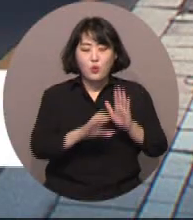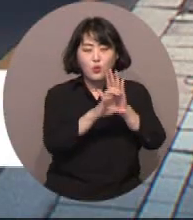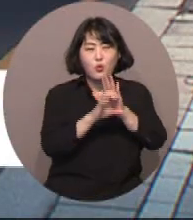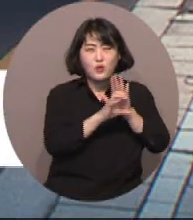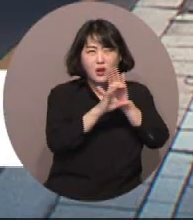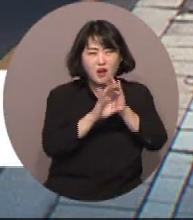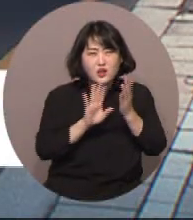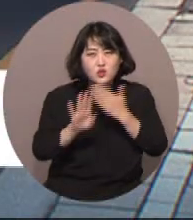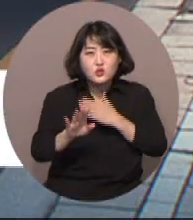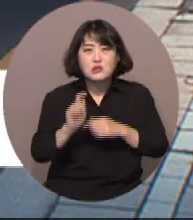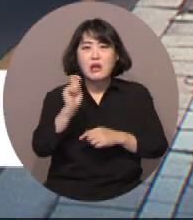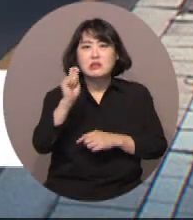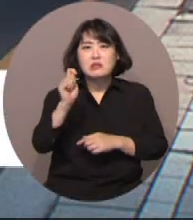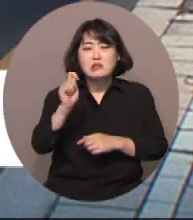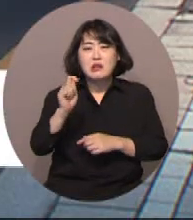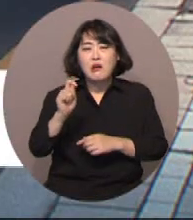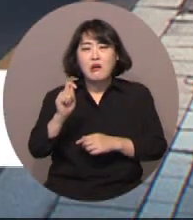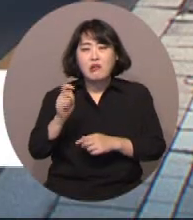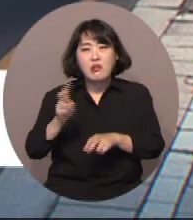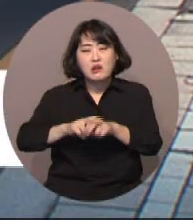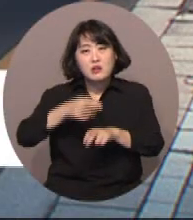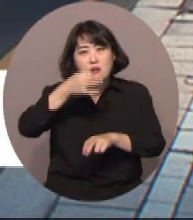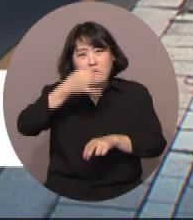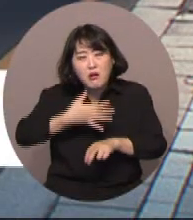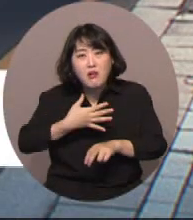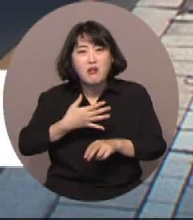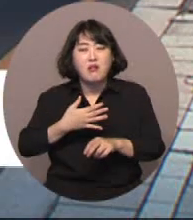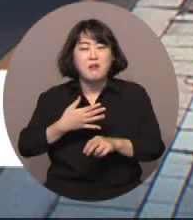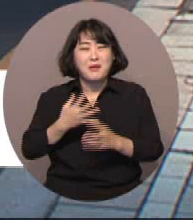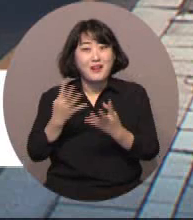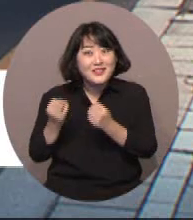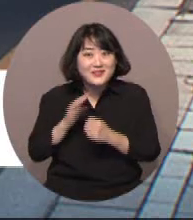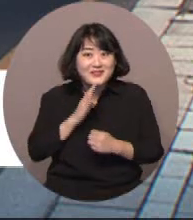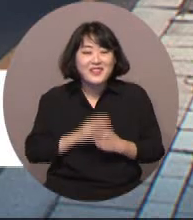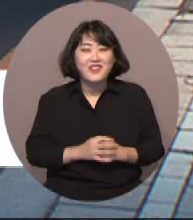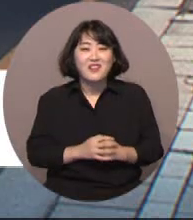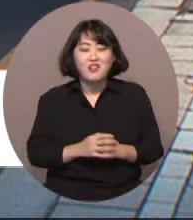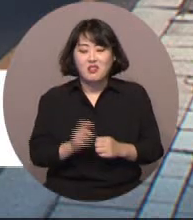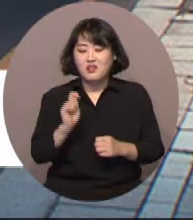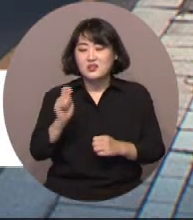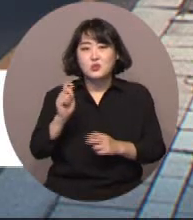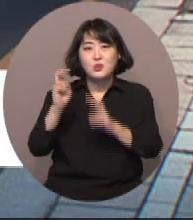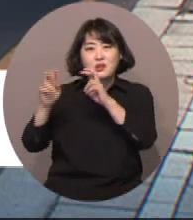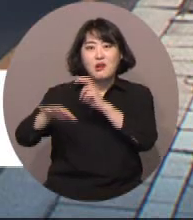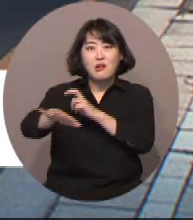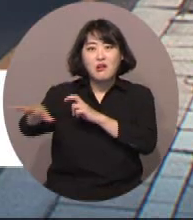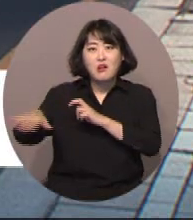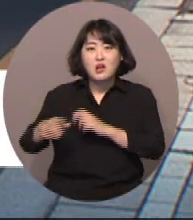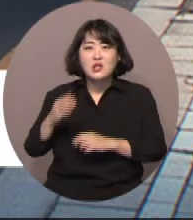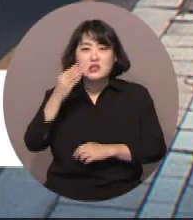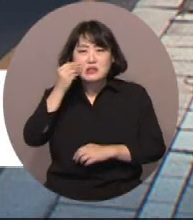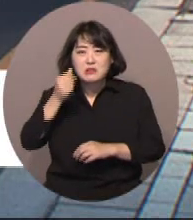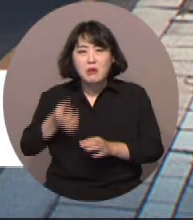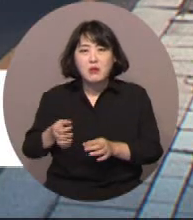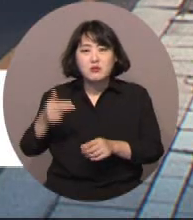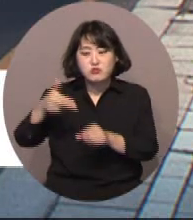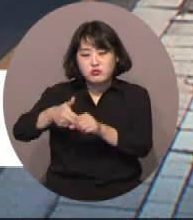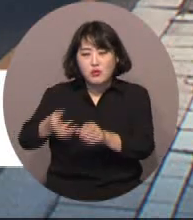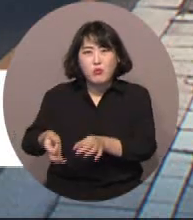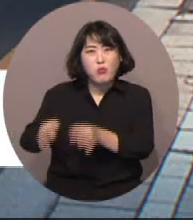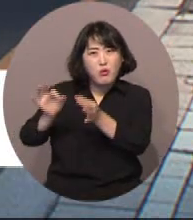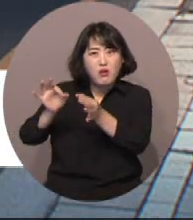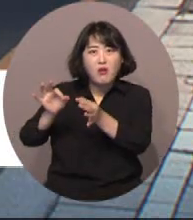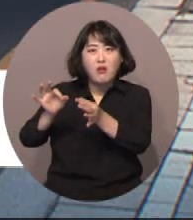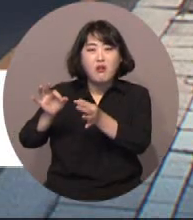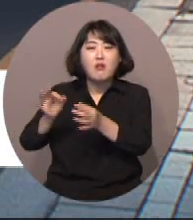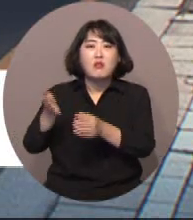코로나19 이후 택시 잡느라 애먹은 경험하신 분들 꽤 있으실 텐데요. 택시 업계가 기름값 등 운송 원가는 크게